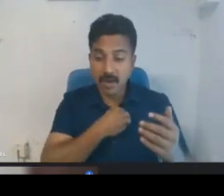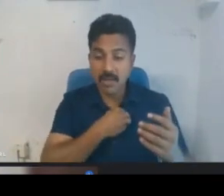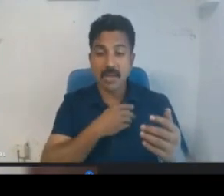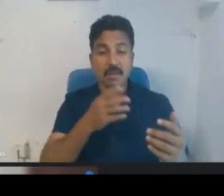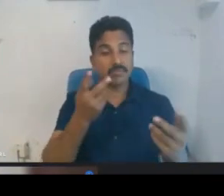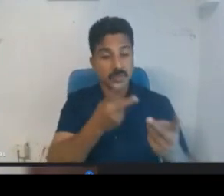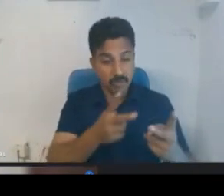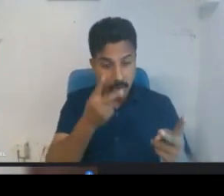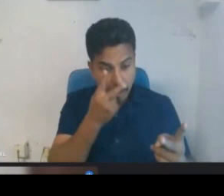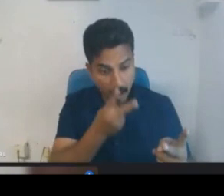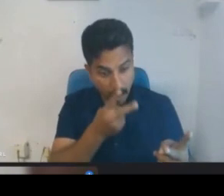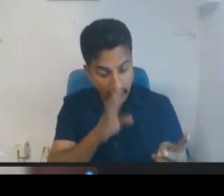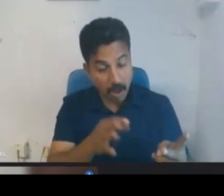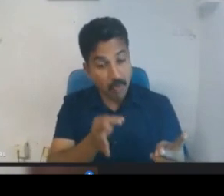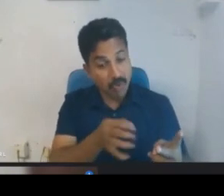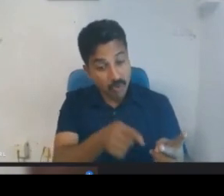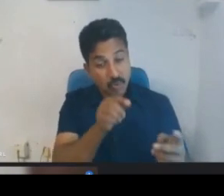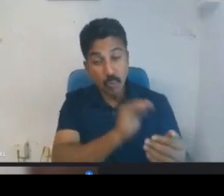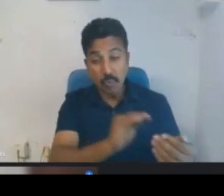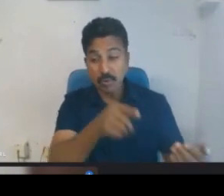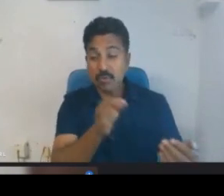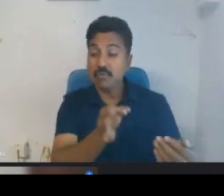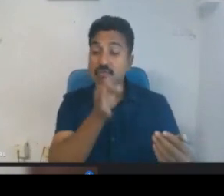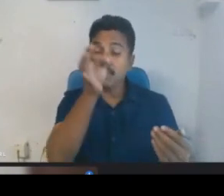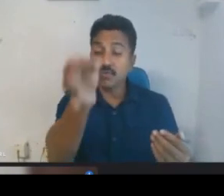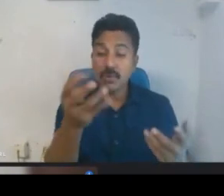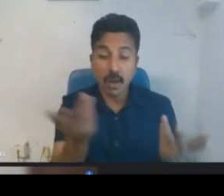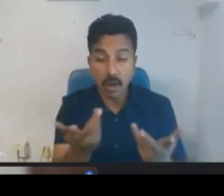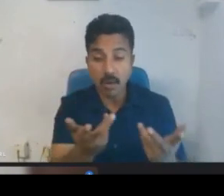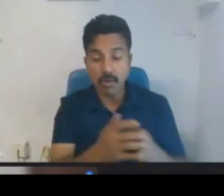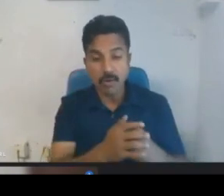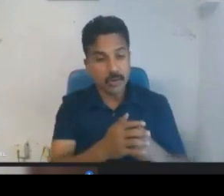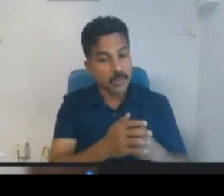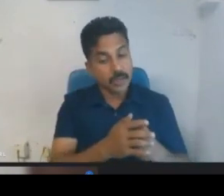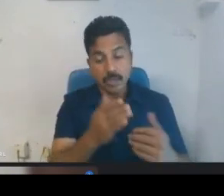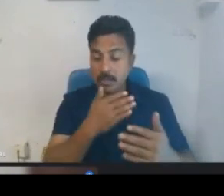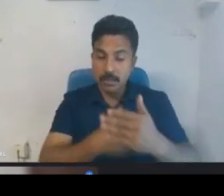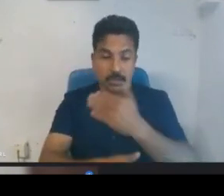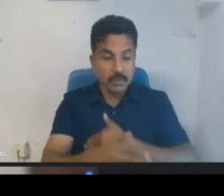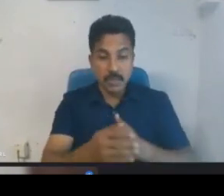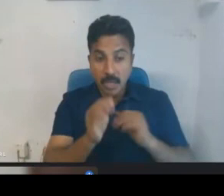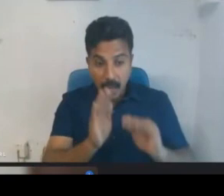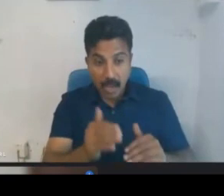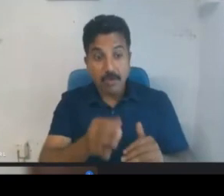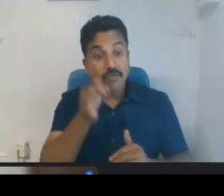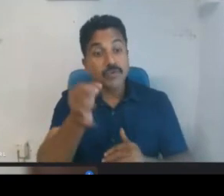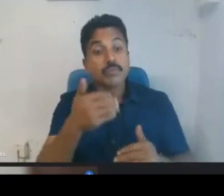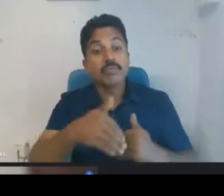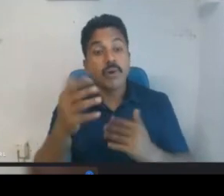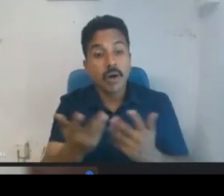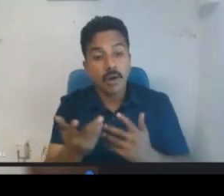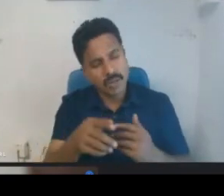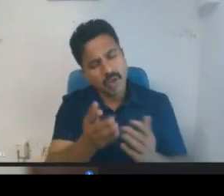ഓർത്ത് ആശങ്ക ഉണ്ടാവുന്നത് എല്ലാ അച്ഛനമ്മമാരും സ്വാഭാവികമായി ഭിന്നശേഷിയുള്ള കുട്ടികളുടെ അച്ഛനമ്മമാരാണെങ്കിൽ അത് സ്വാഭാവികമായി